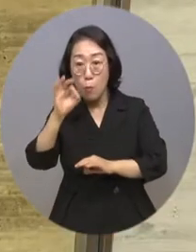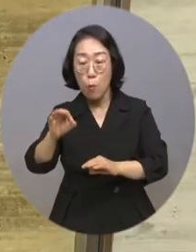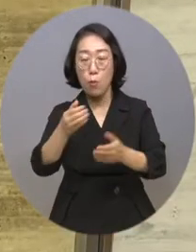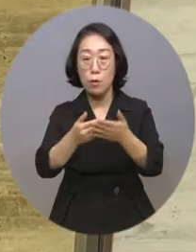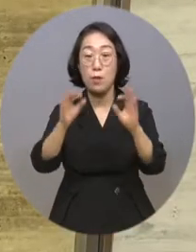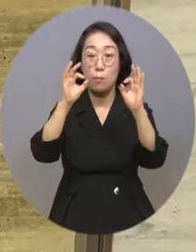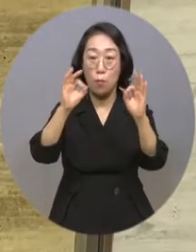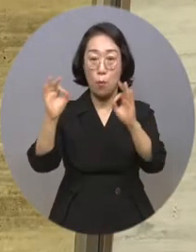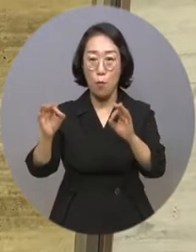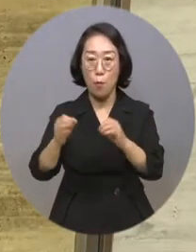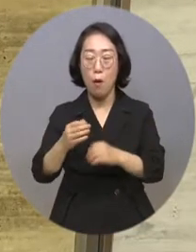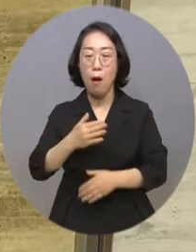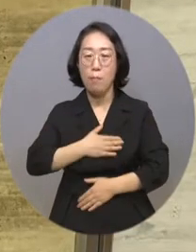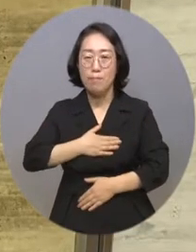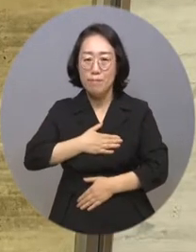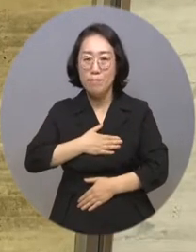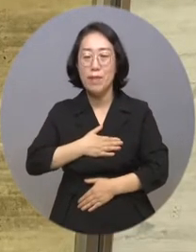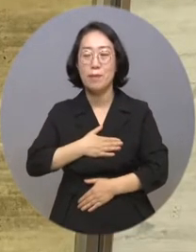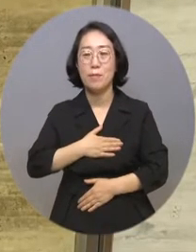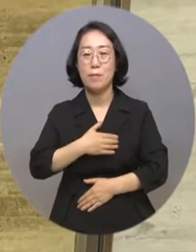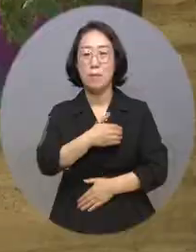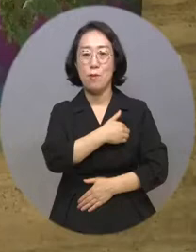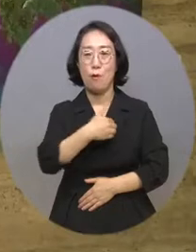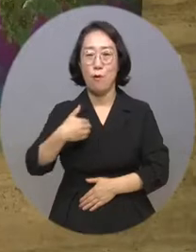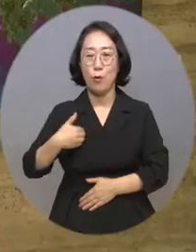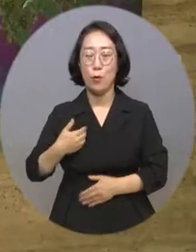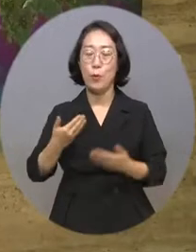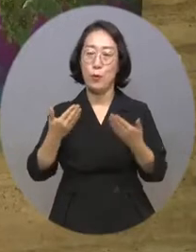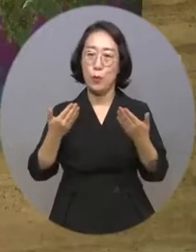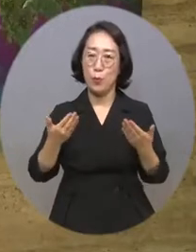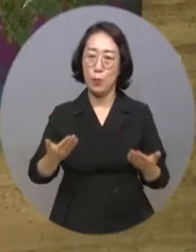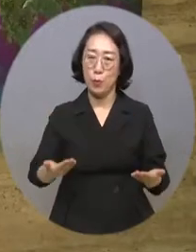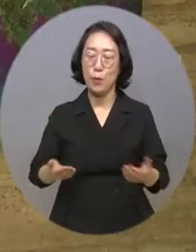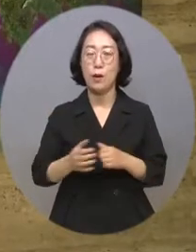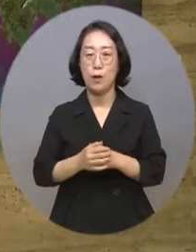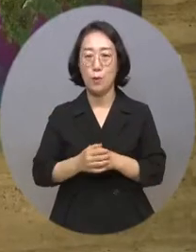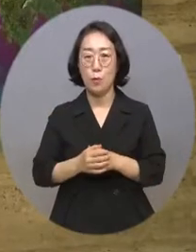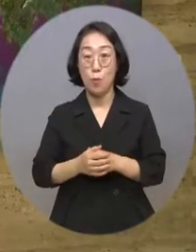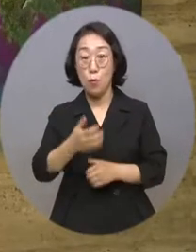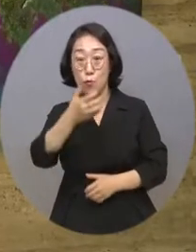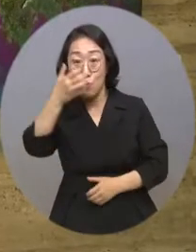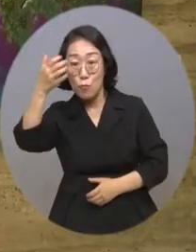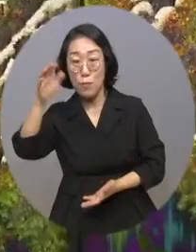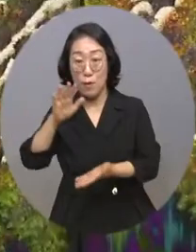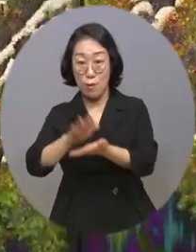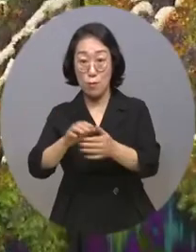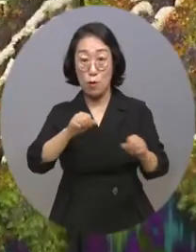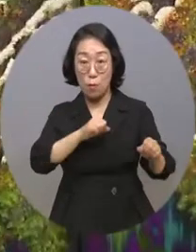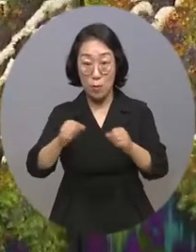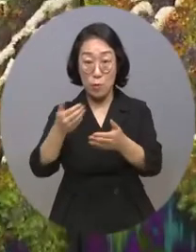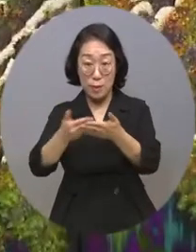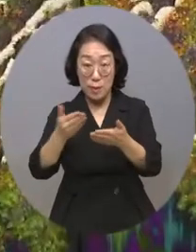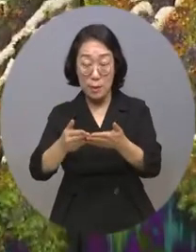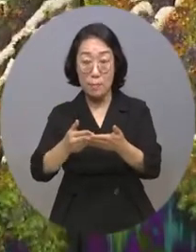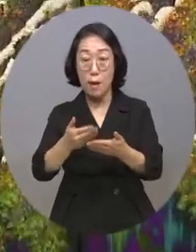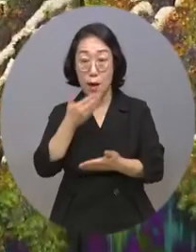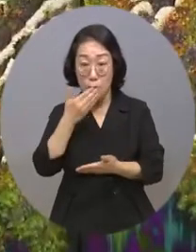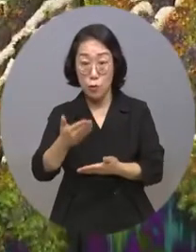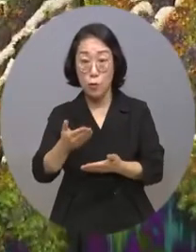관람하며 잠시나마 여유로운 시간을 보내고 지역 작가들의 꿈과 열정을 펼칠 수 있는 전시 공간이